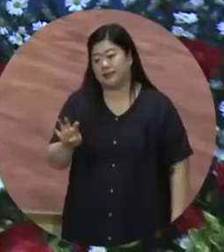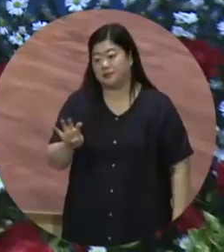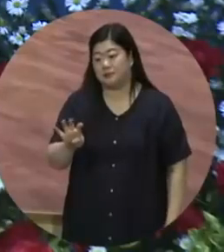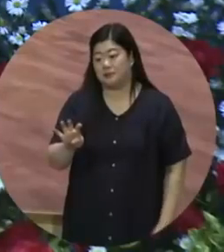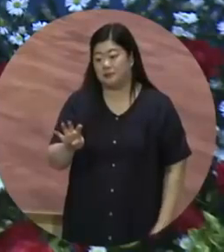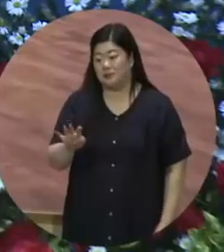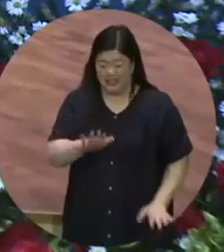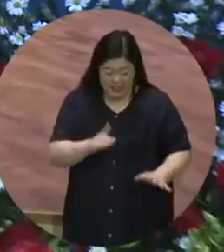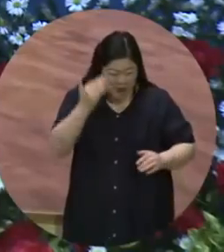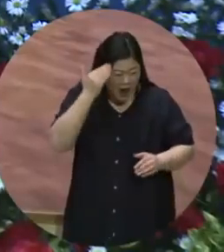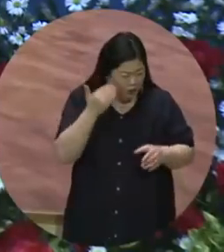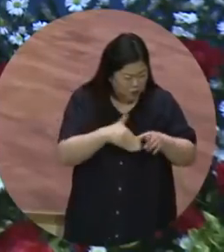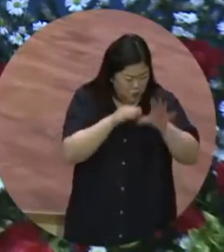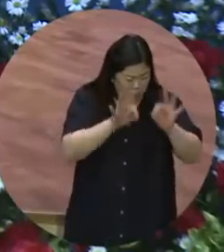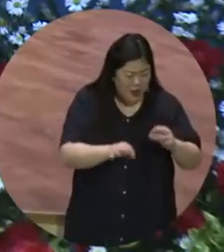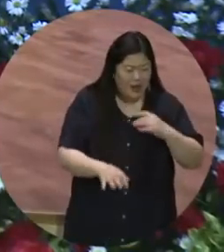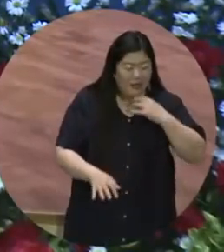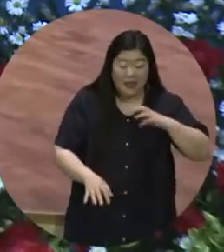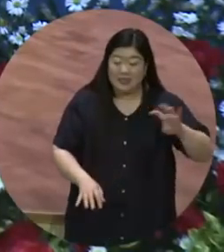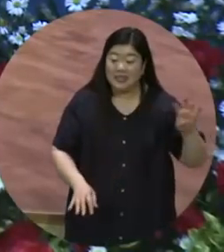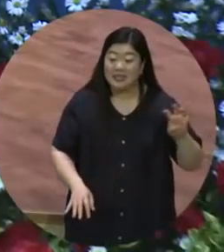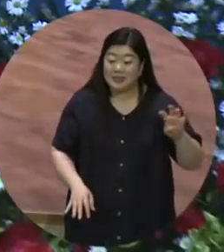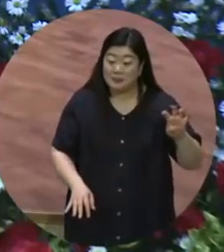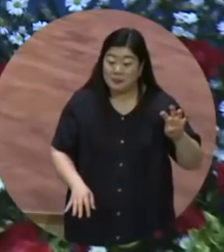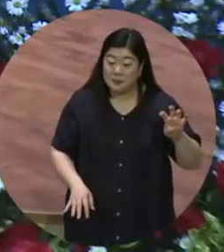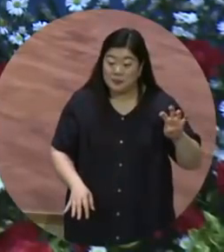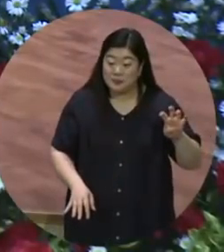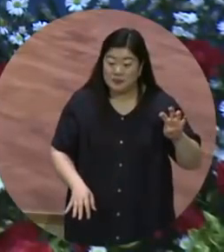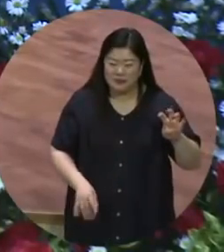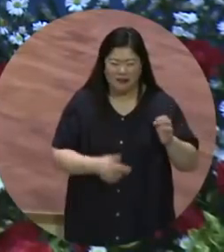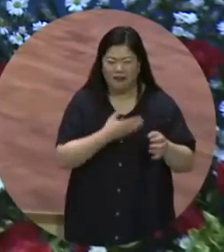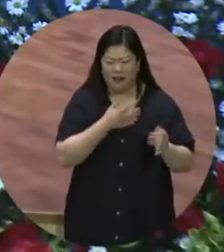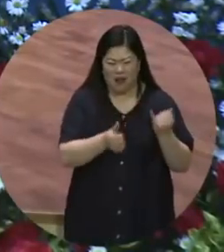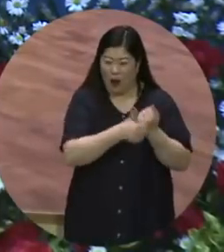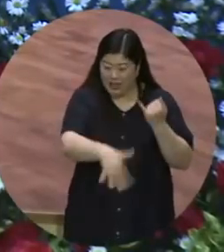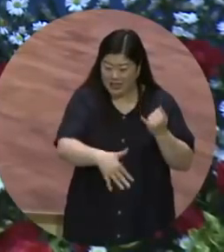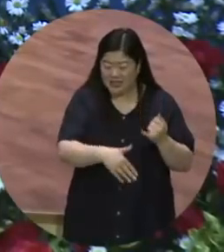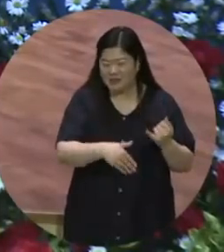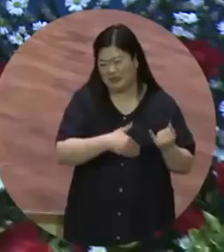굉장히 늦었잖아요. 이삭이 살아 있을 때 이